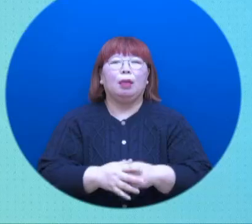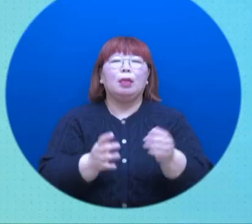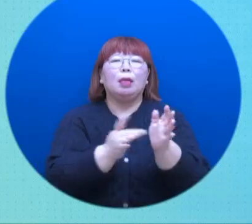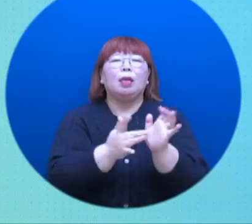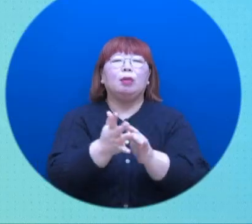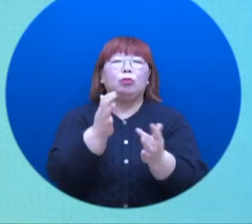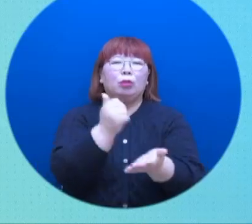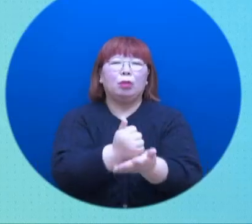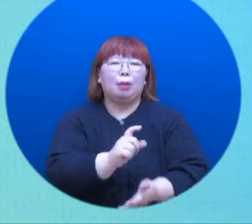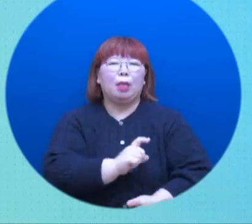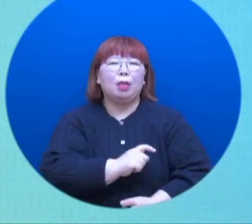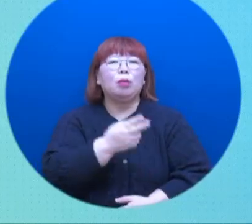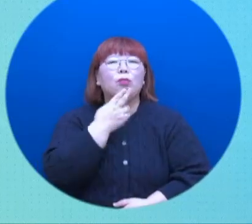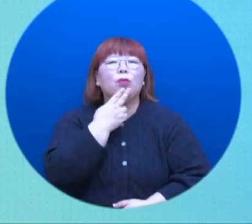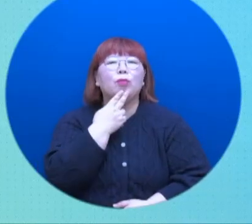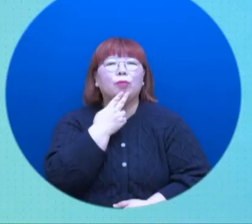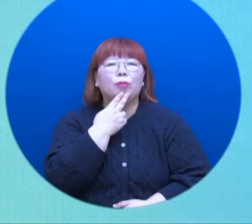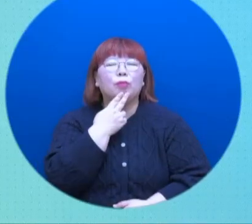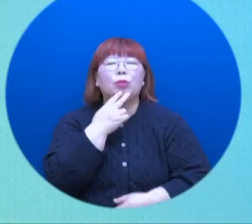이름 없이는,